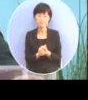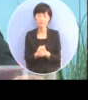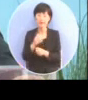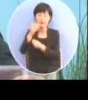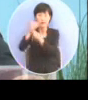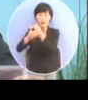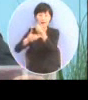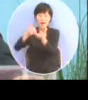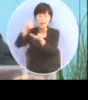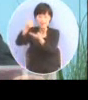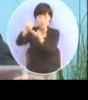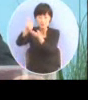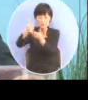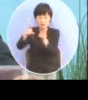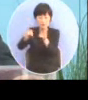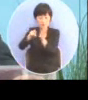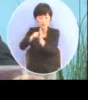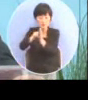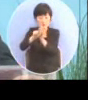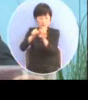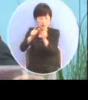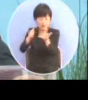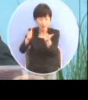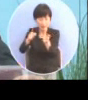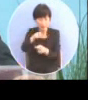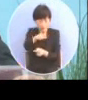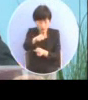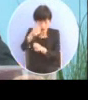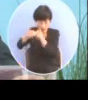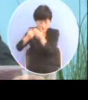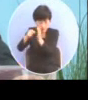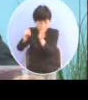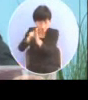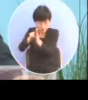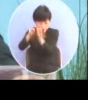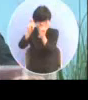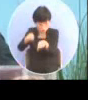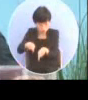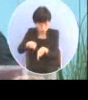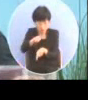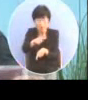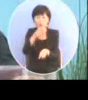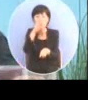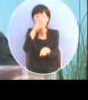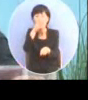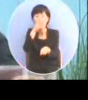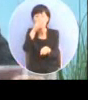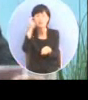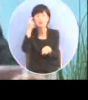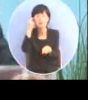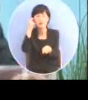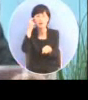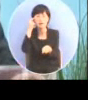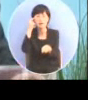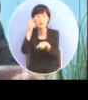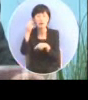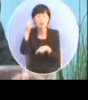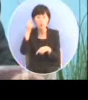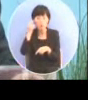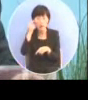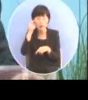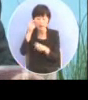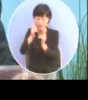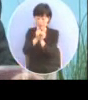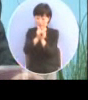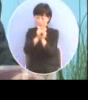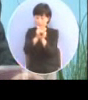하나님을 안 믿는다 이런 사람 많잖아요. 그럼 바보라고 생각하. 아, rất nhiều người nói rằng tôi không tin Đức Chúa Trời. Tôi nghĩ những người đó là người khờ. 인간만